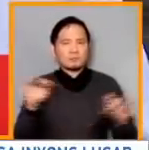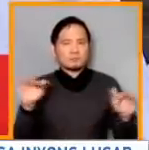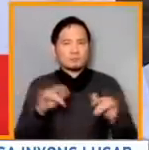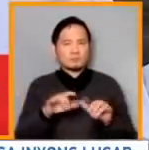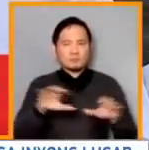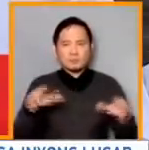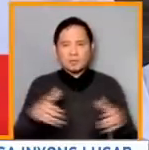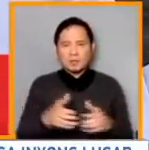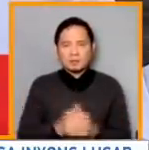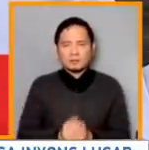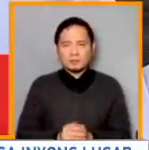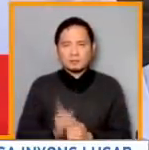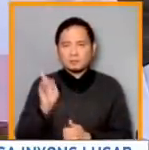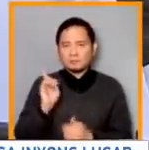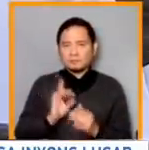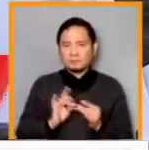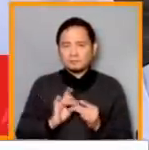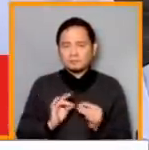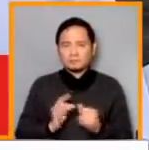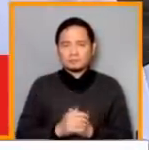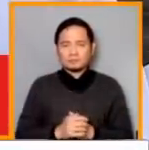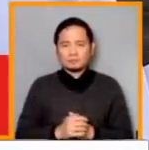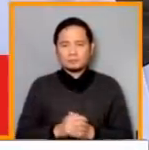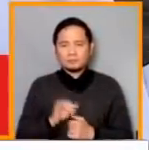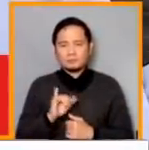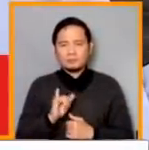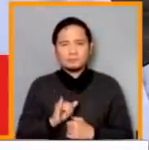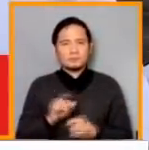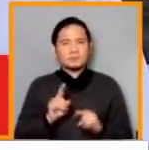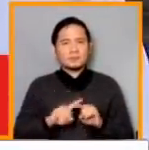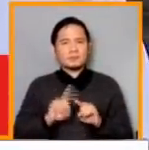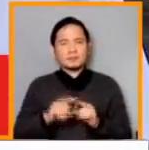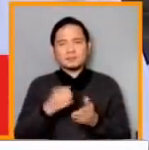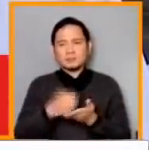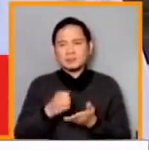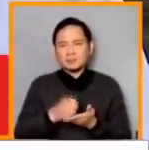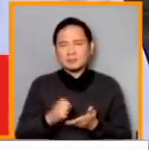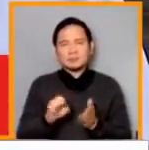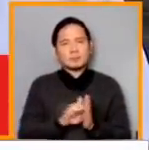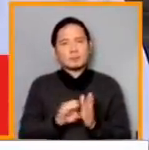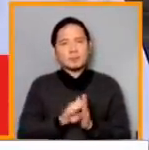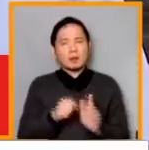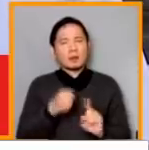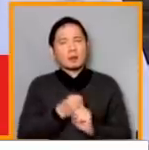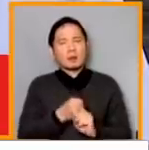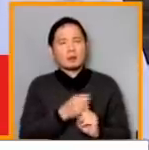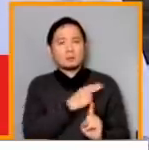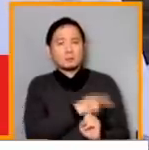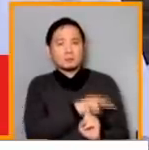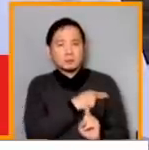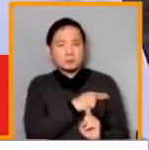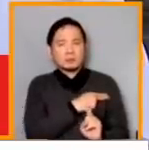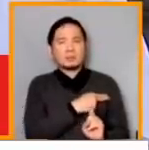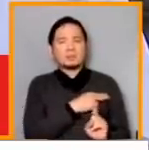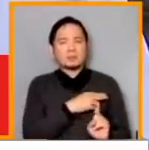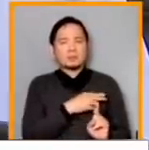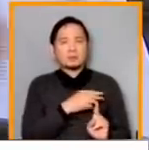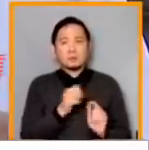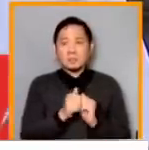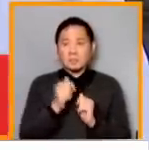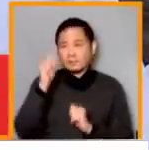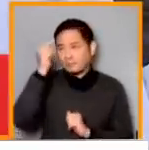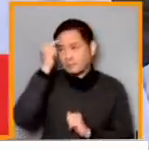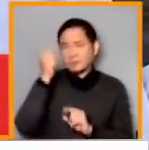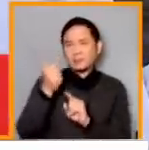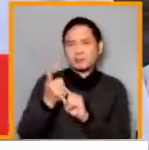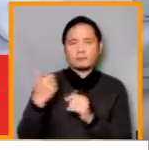na yung expenses, kapag na-hospitalize kami, parang isi-shoulder ng government